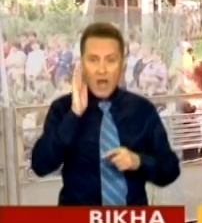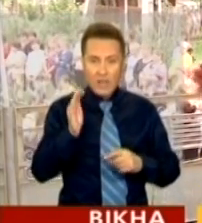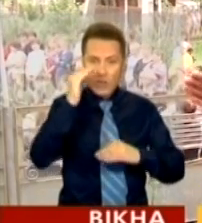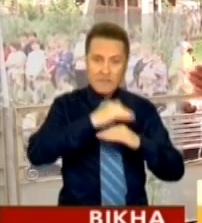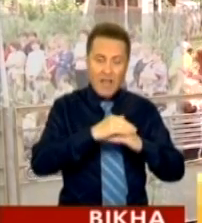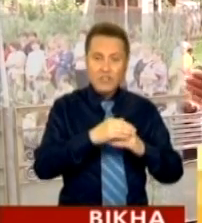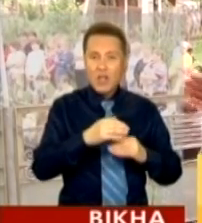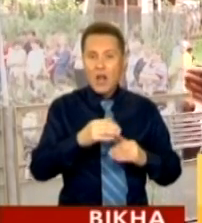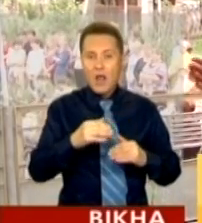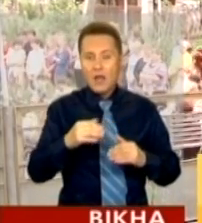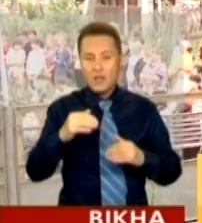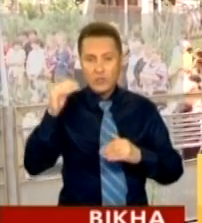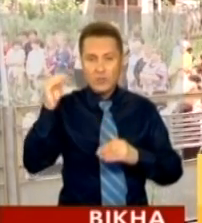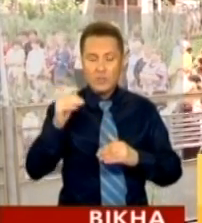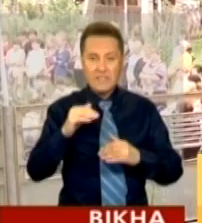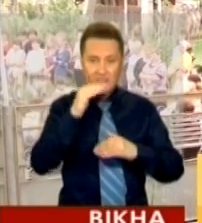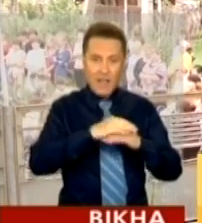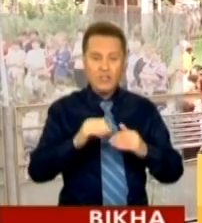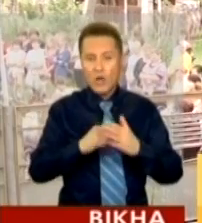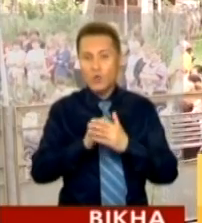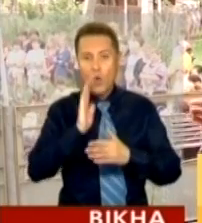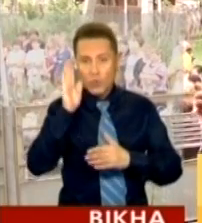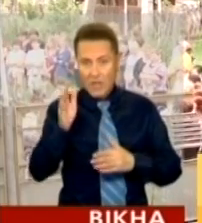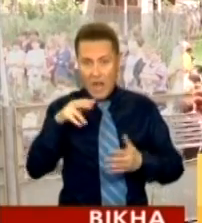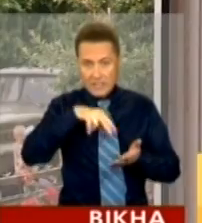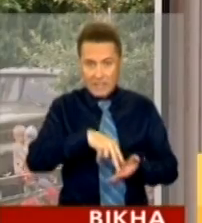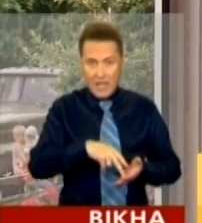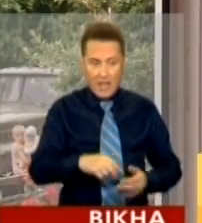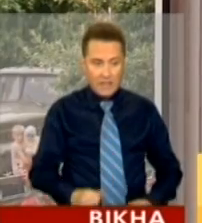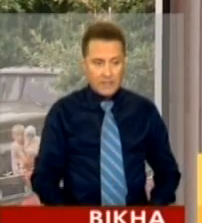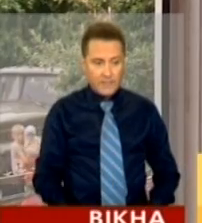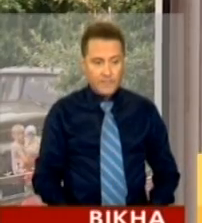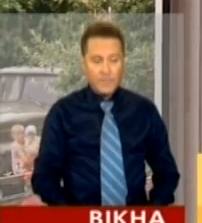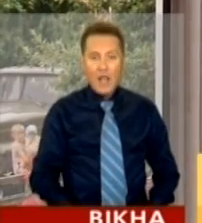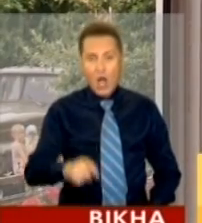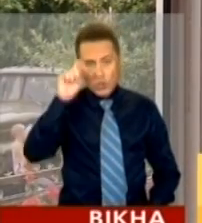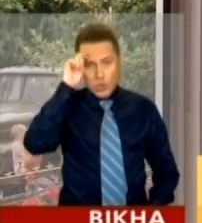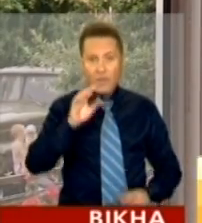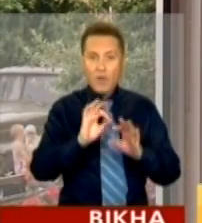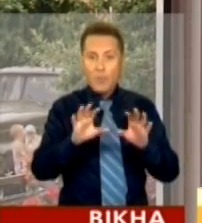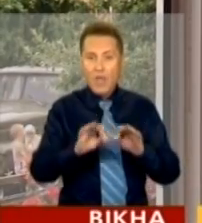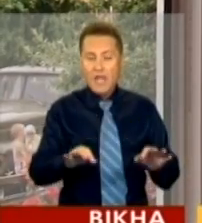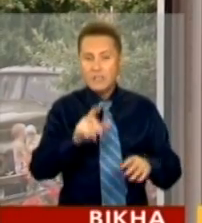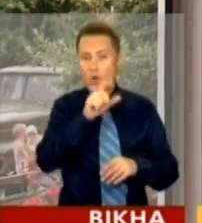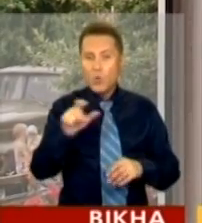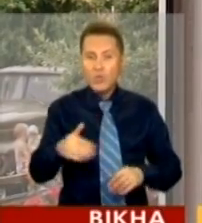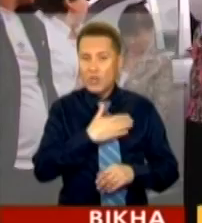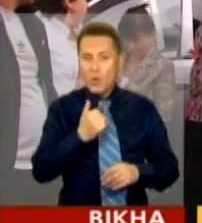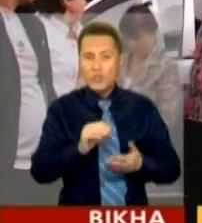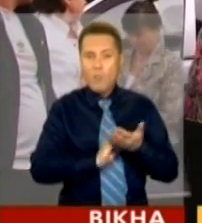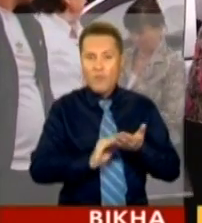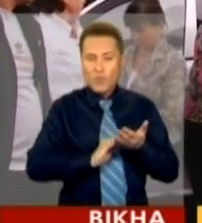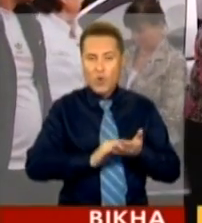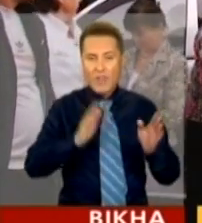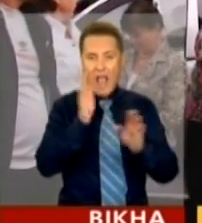до рання люди стоять. Розумієте, ми ж не хочемо хворіти. Чоловік пояснює, люди не хочуть повторення екологічної катастрофи,